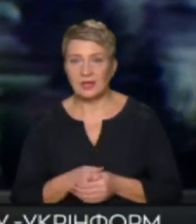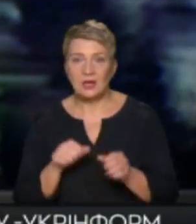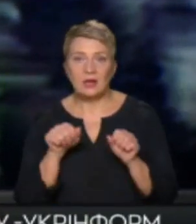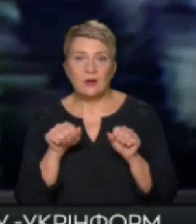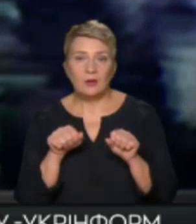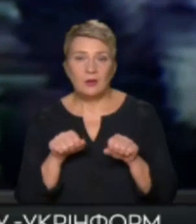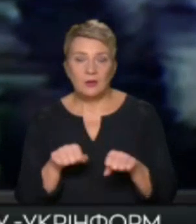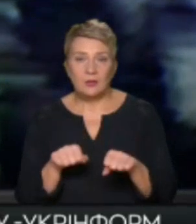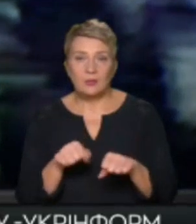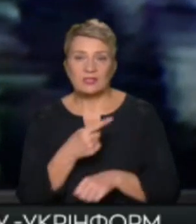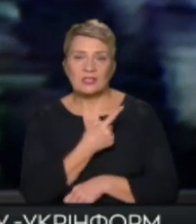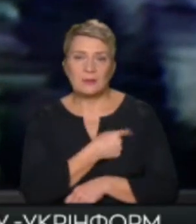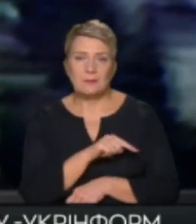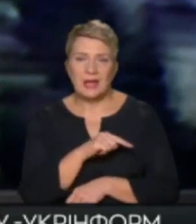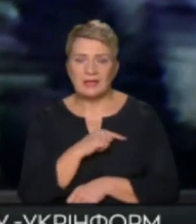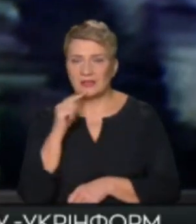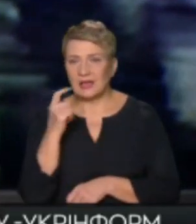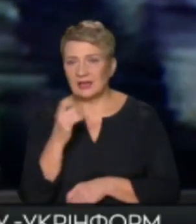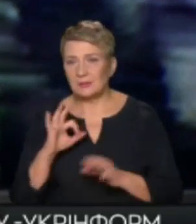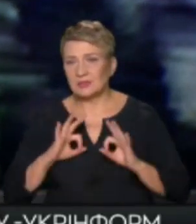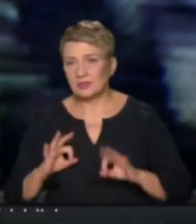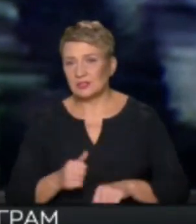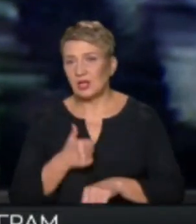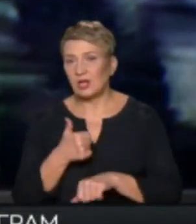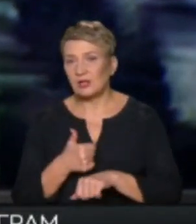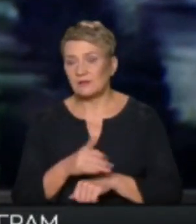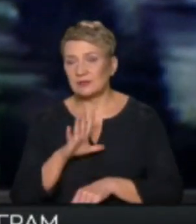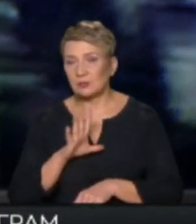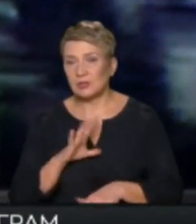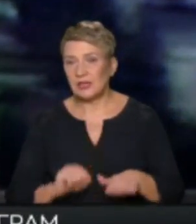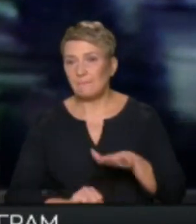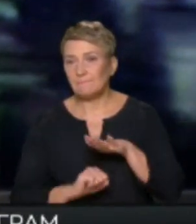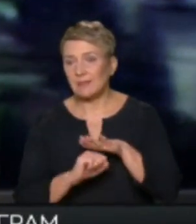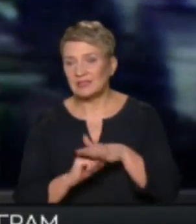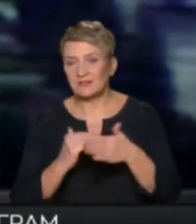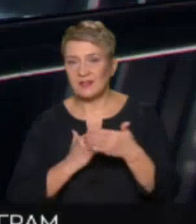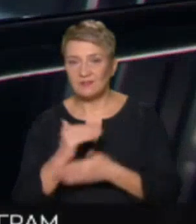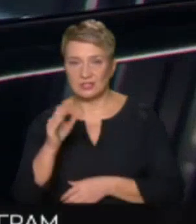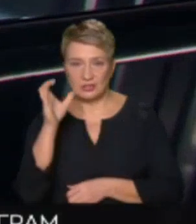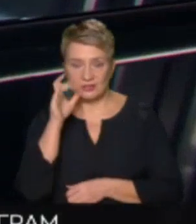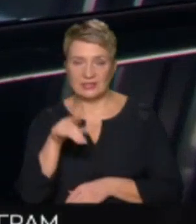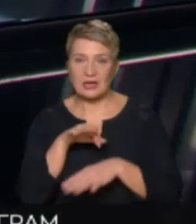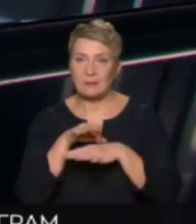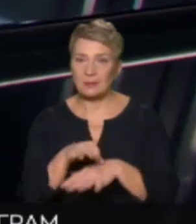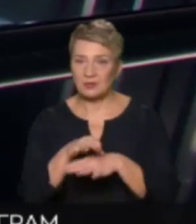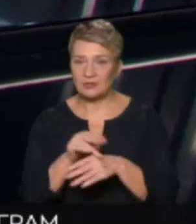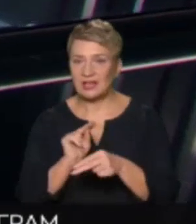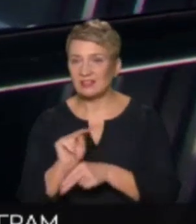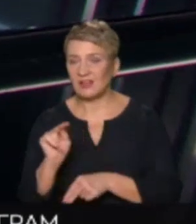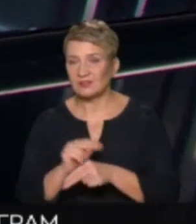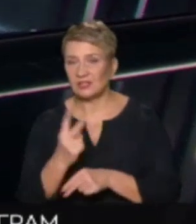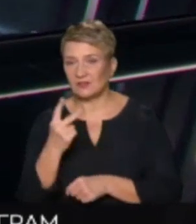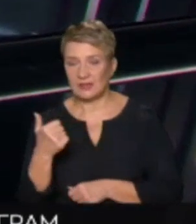і медик, економіст, юрист. Неважливо, головне, що була базова освіта, і проходиться навчання 2 тижні. Після